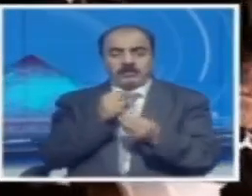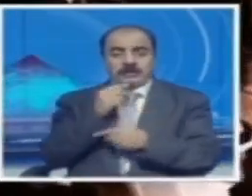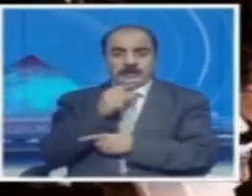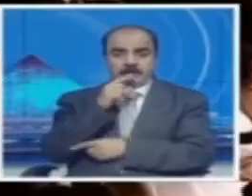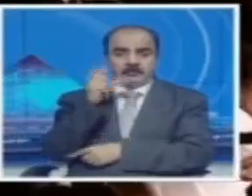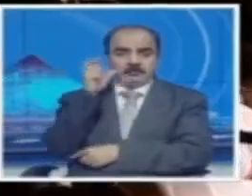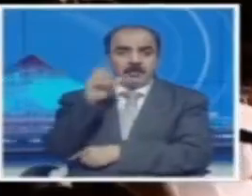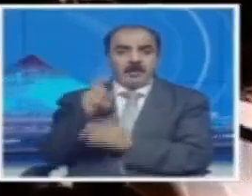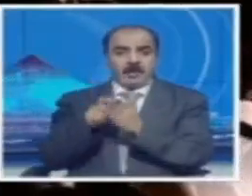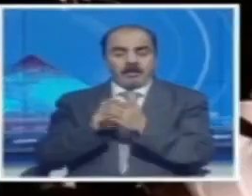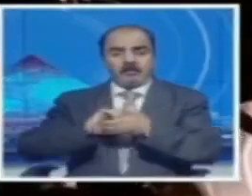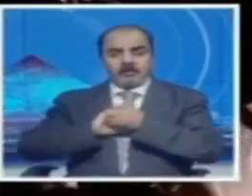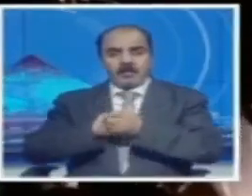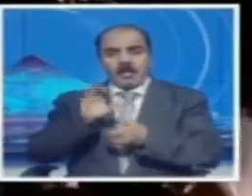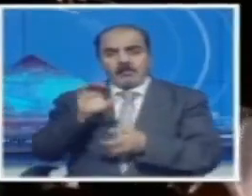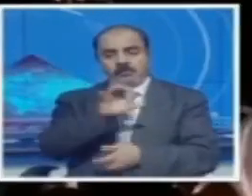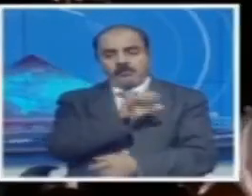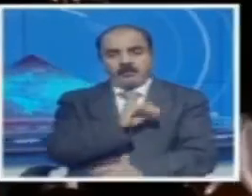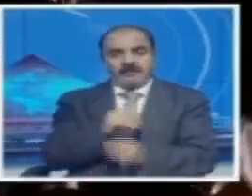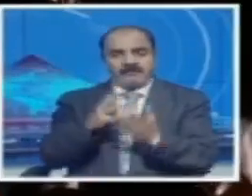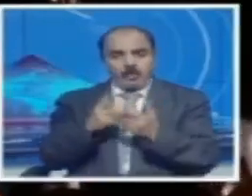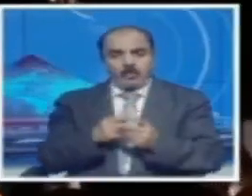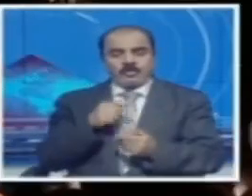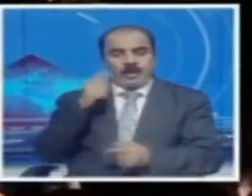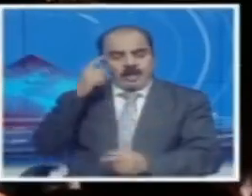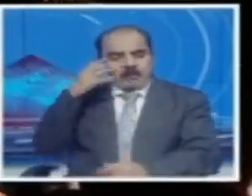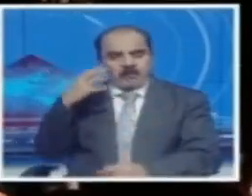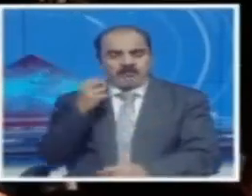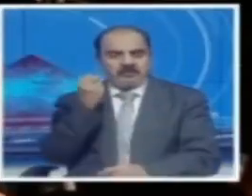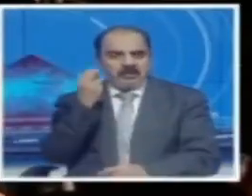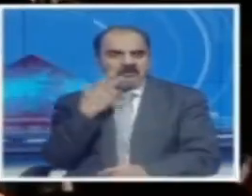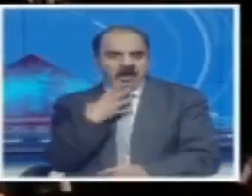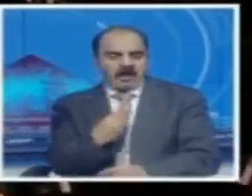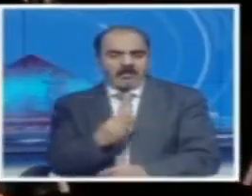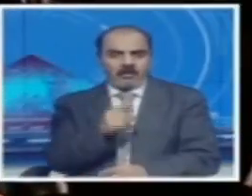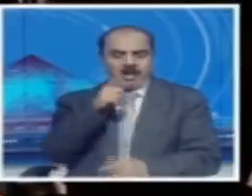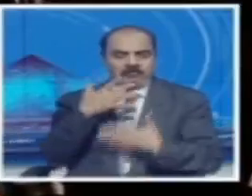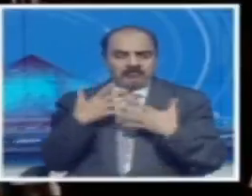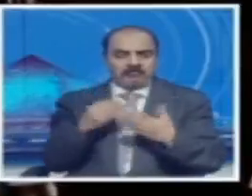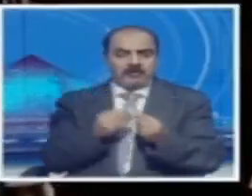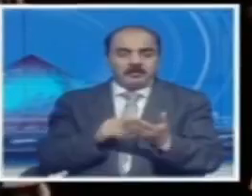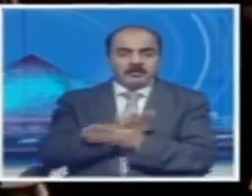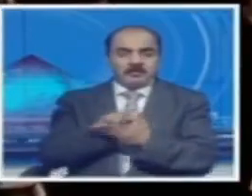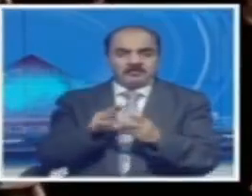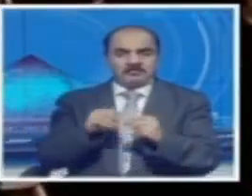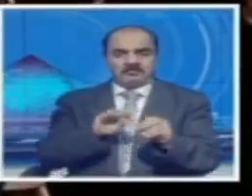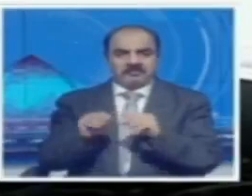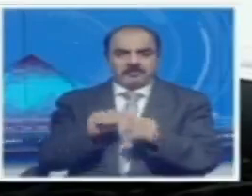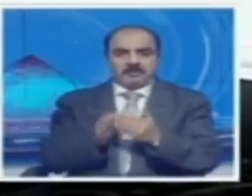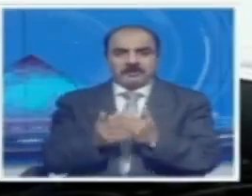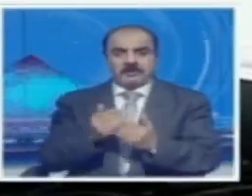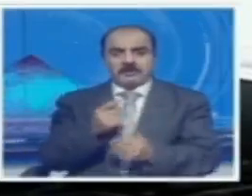الأوقاف حتمية التعاون بين الدول في المجالات الاقتصادية والعلمية والثقافية بما يسهم في حل مشكلة